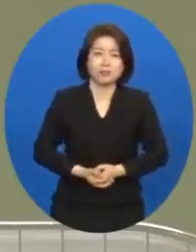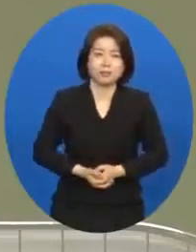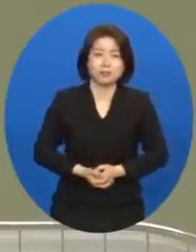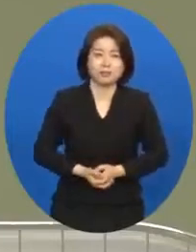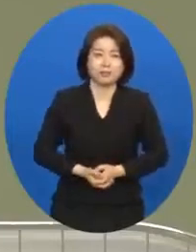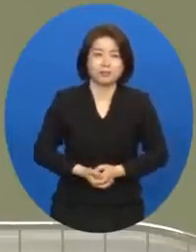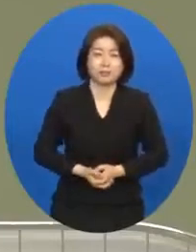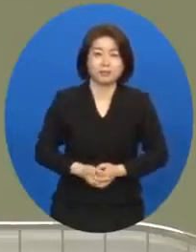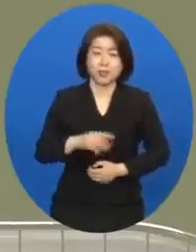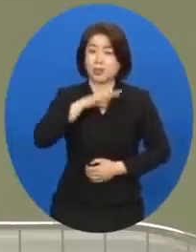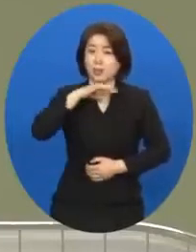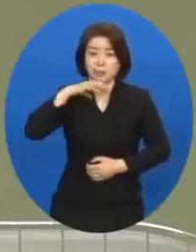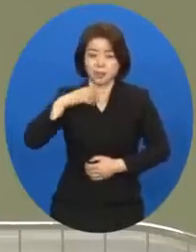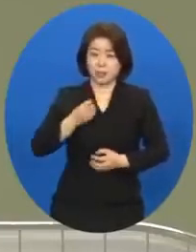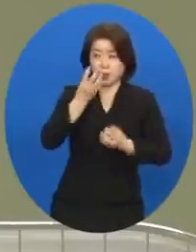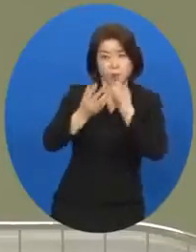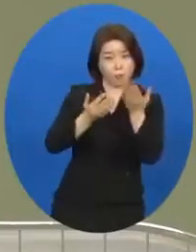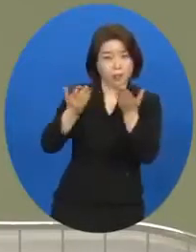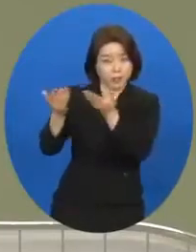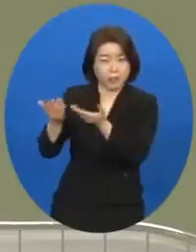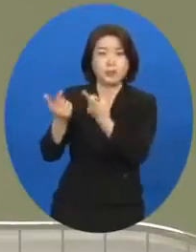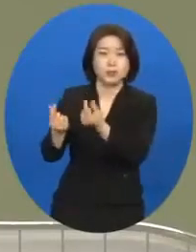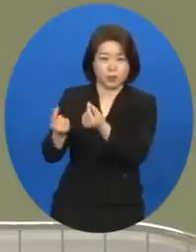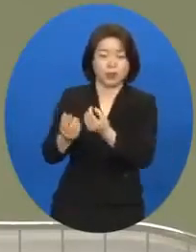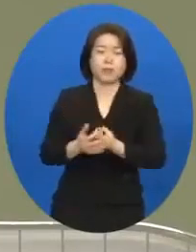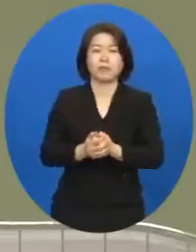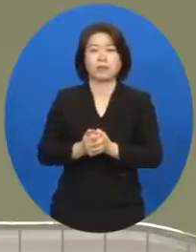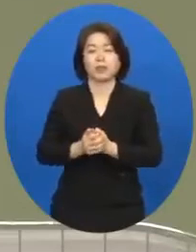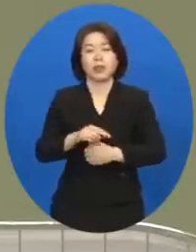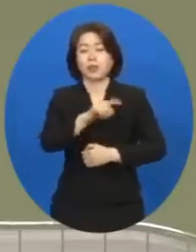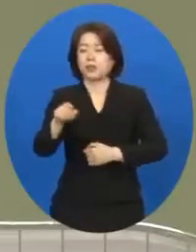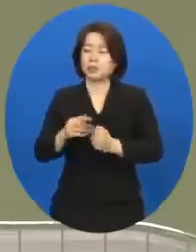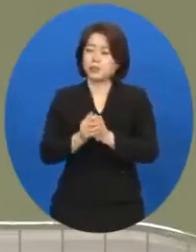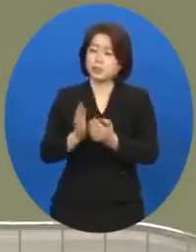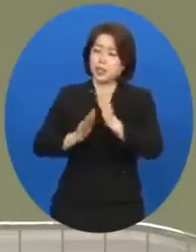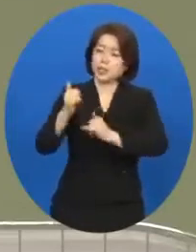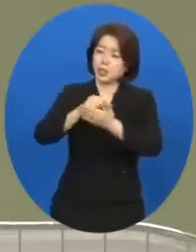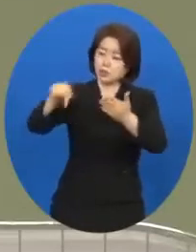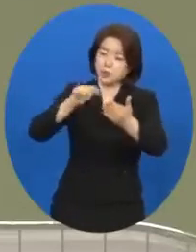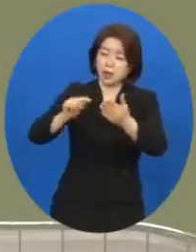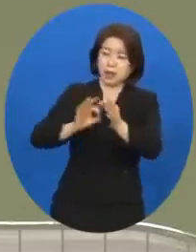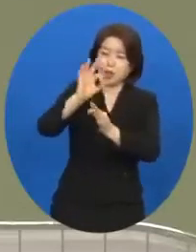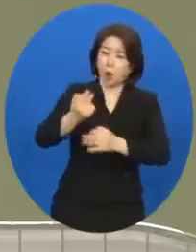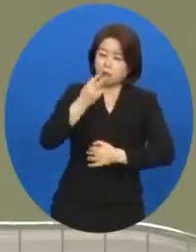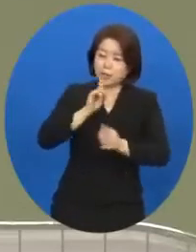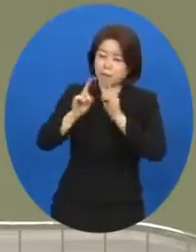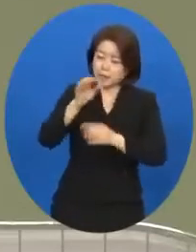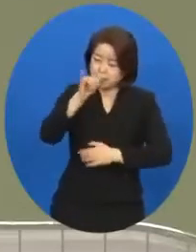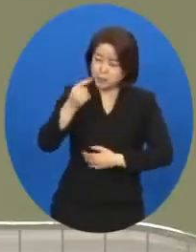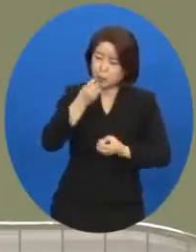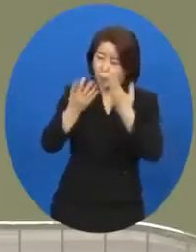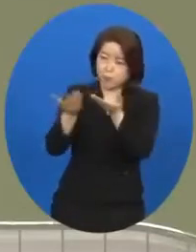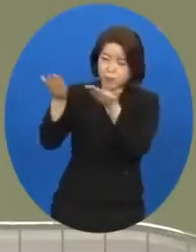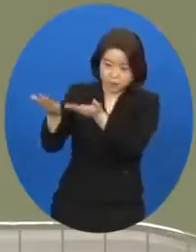그 베드로가 고백했던 것처럼 그들은 영생의 말씀이 예수님께 있다고 고백하면서 열두